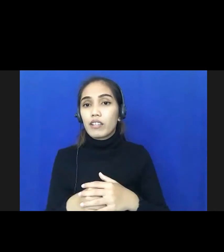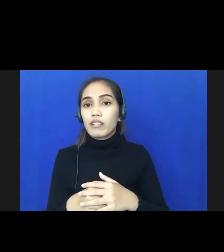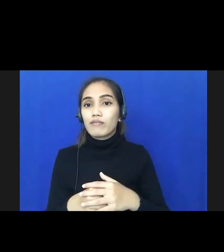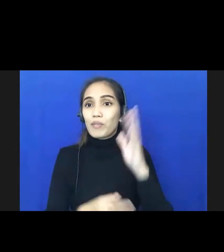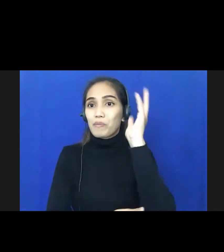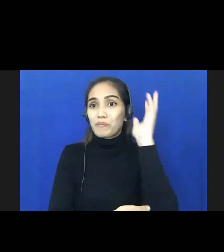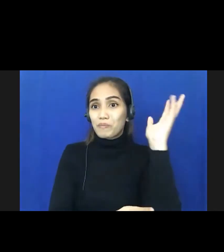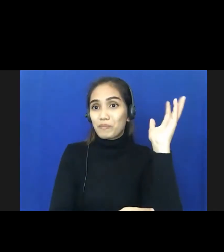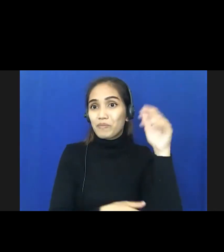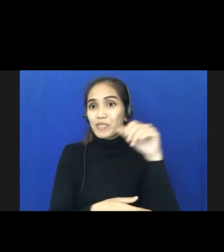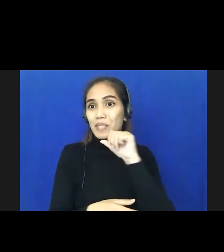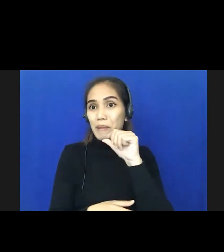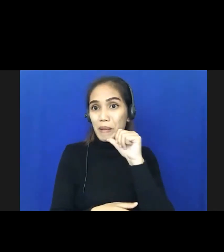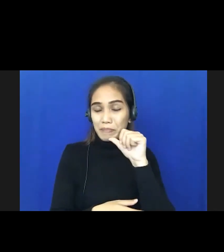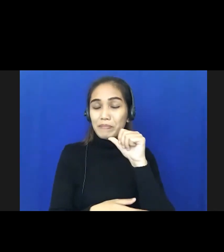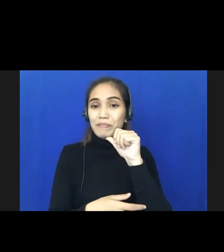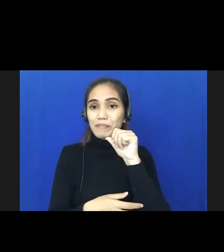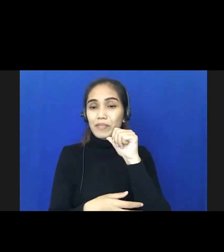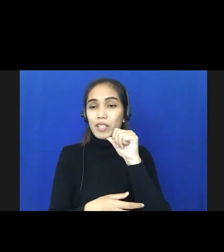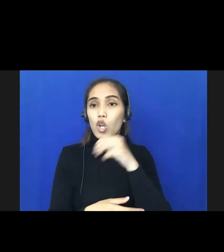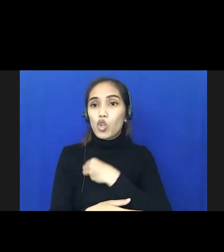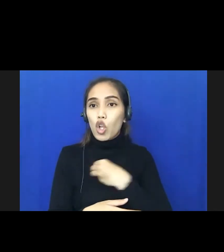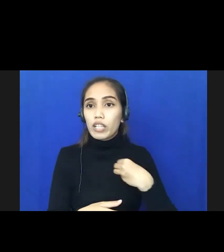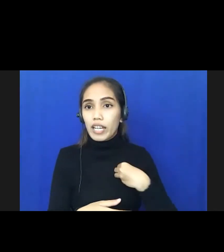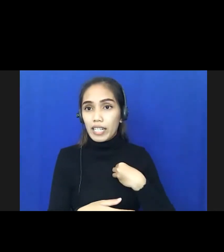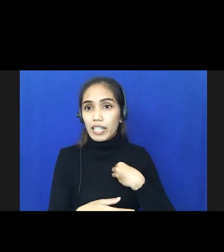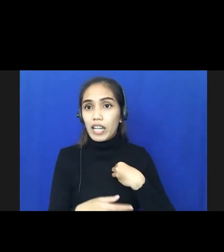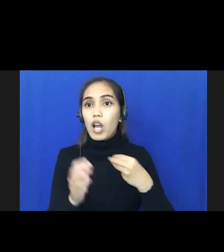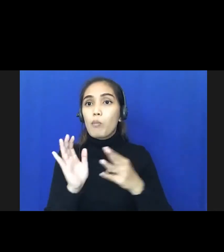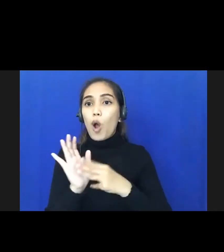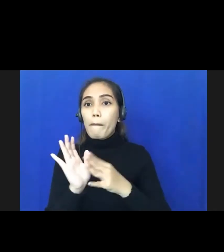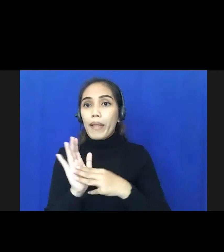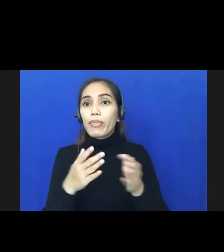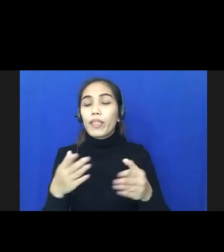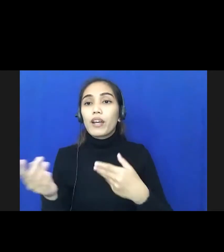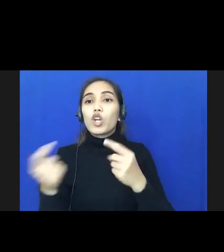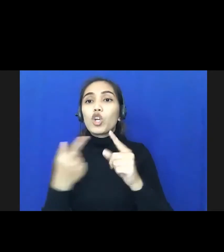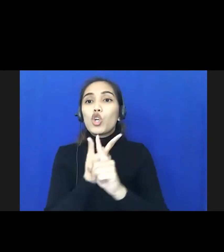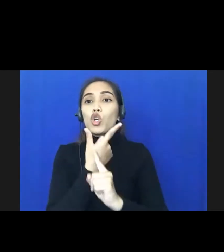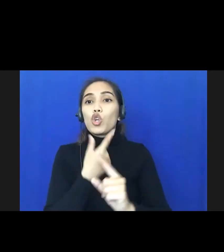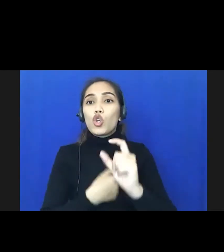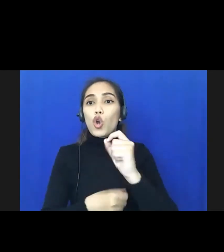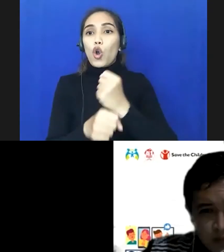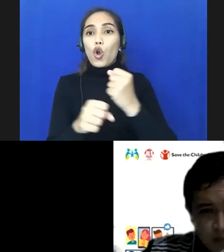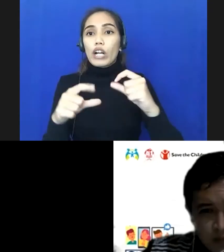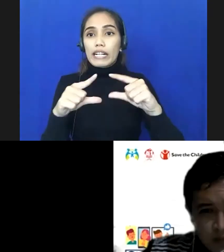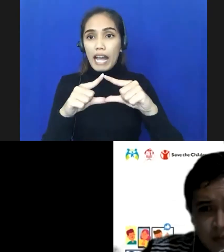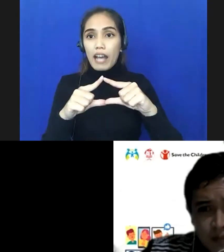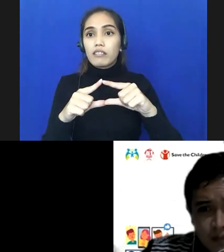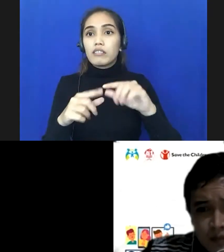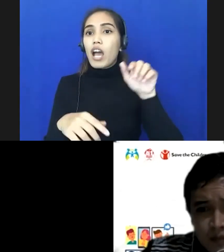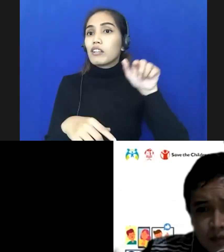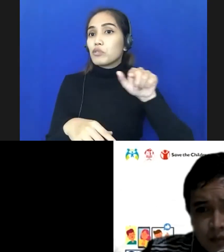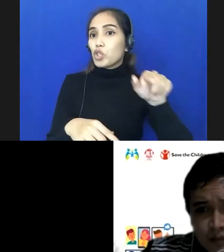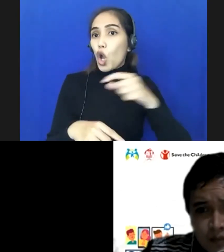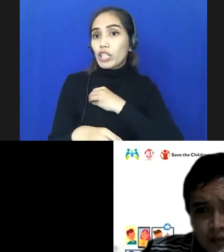mendengarkan pengalaman dari Dr. Muhammad Yoga Juandana. Beliau adalah peserta yang pernah